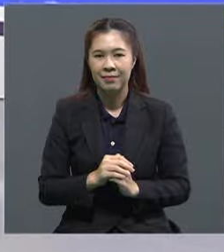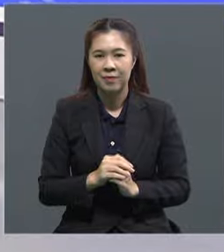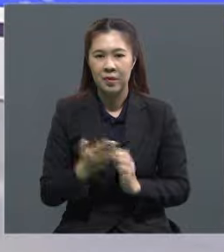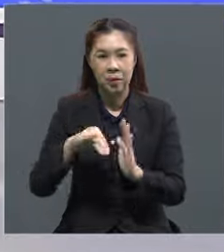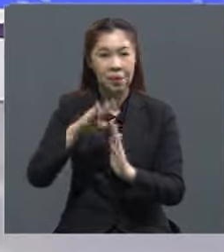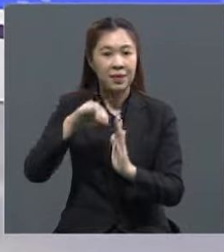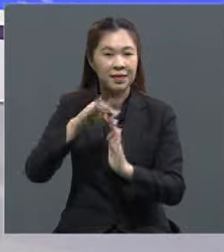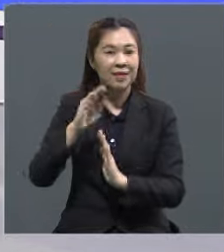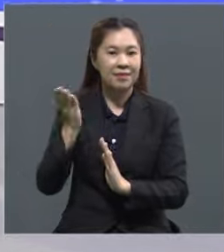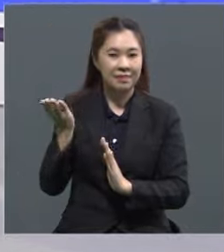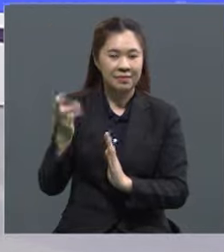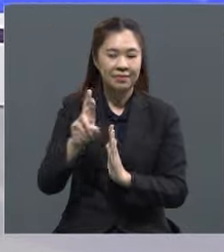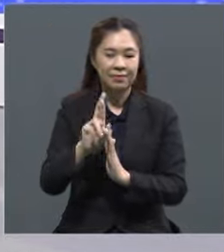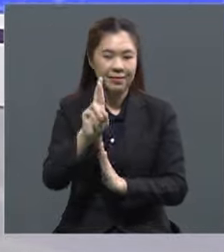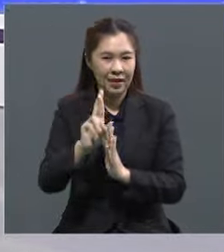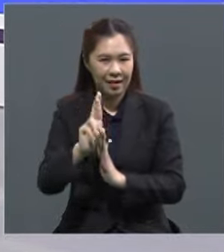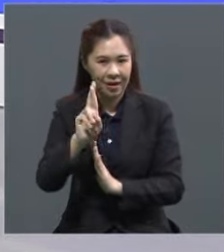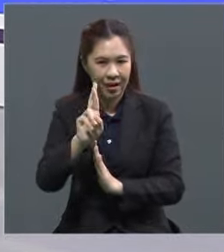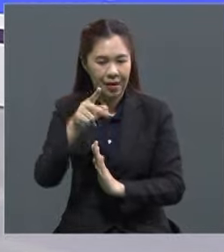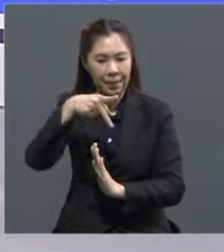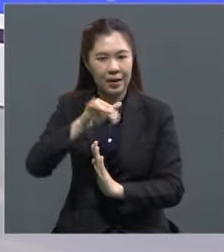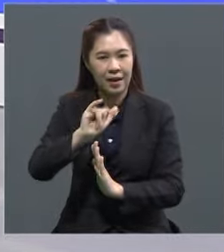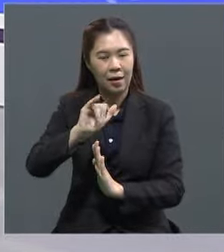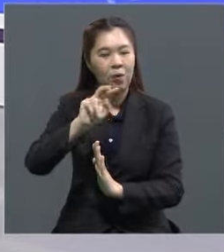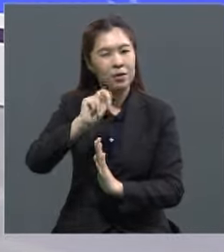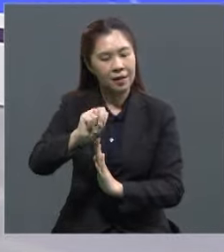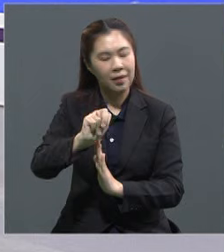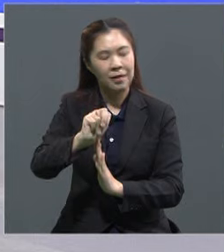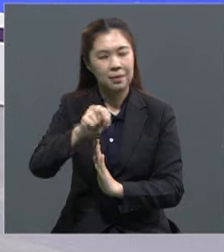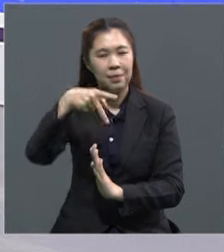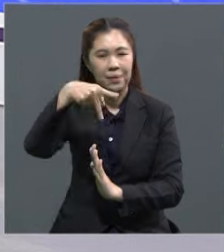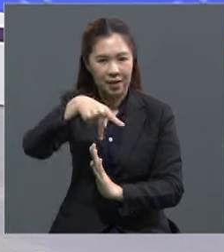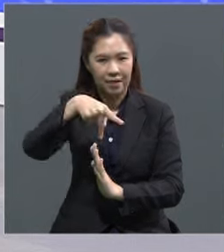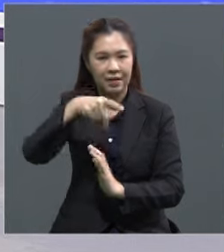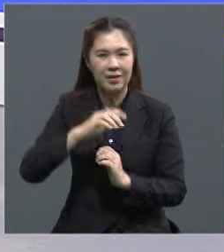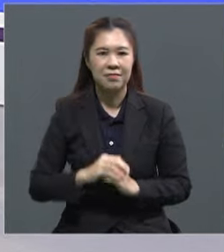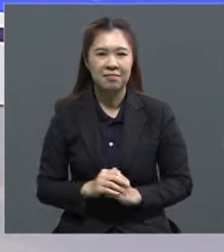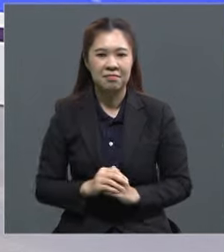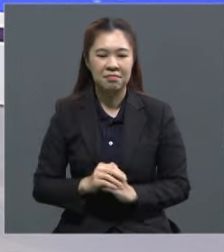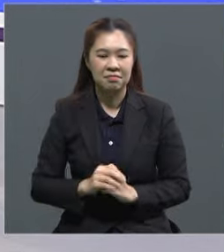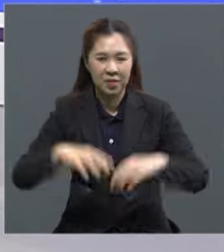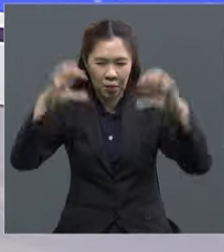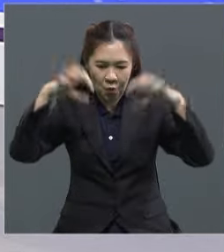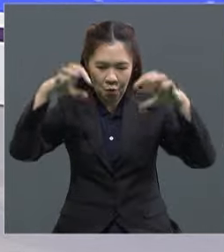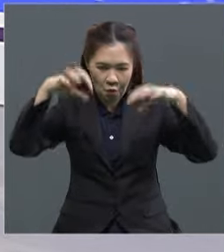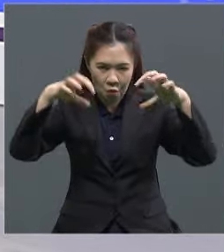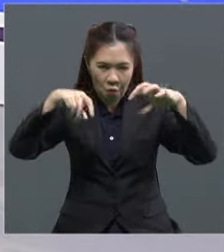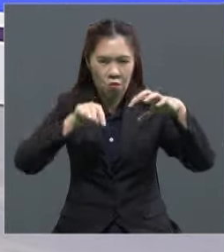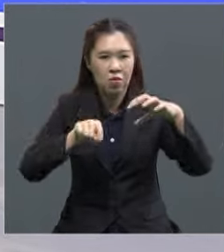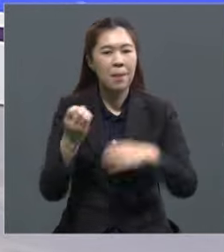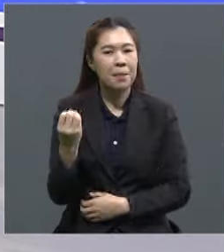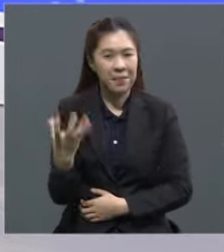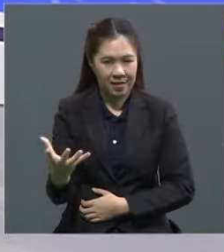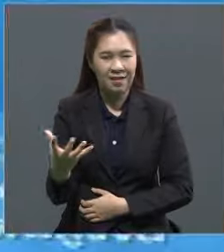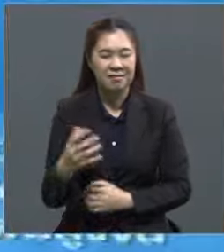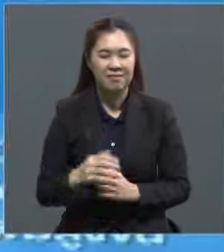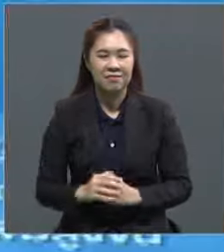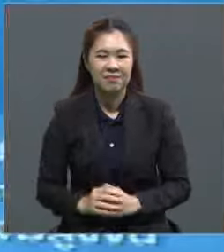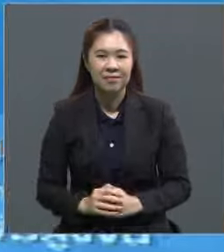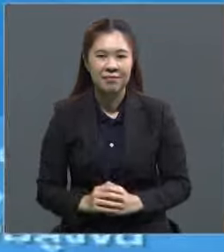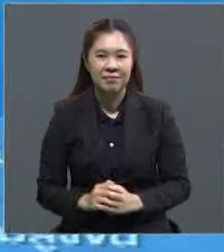เครับจะเห็นนะครับว่าเชียงรายพะเยาน่านแพร่นะครับก็จะเป็นฝนค่อนข้างที่จะปริมาณมากในระดับหนึ่งค่ะ